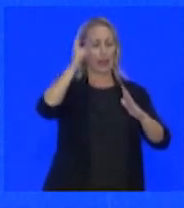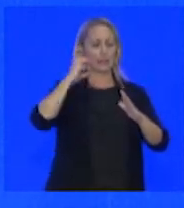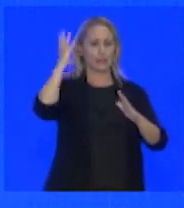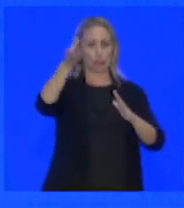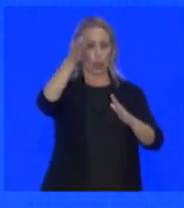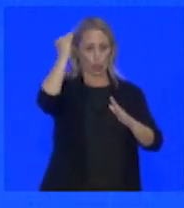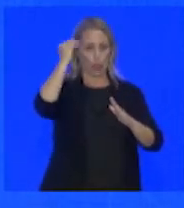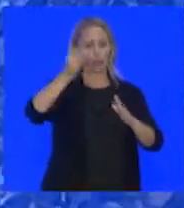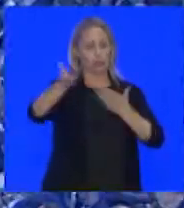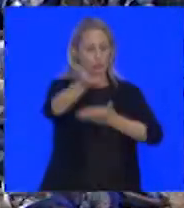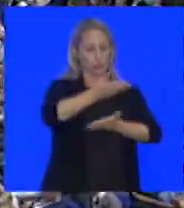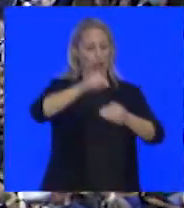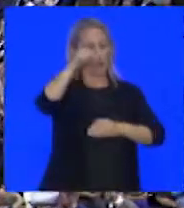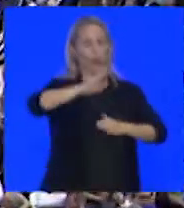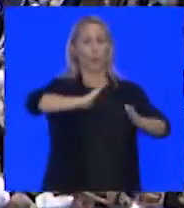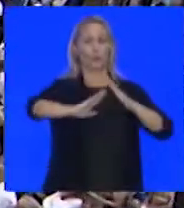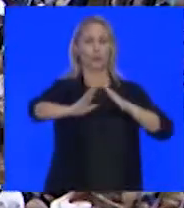μας.